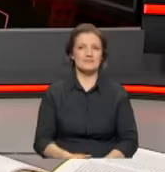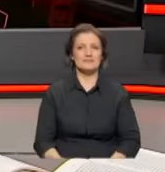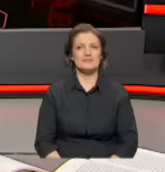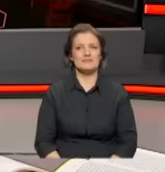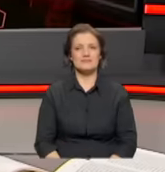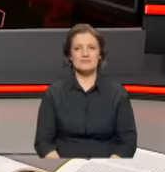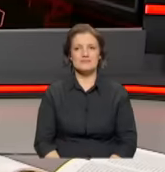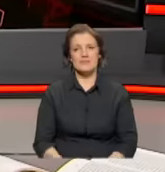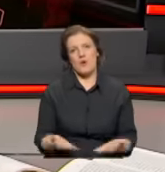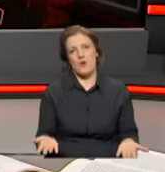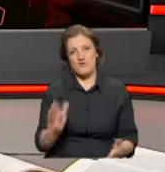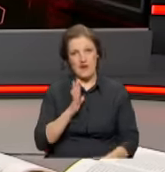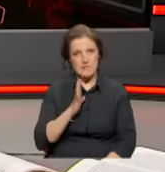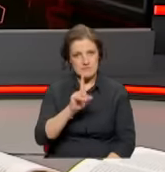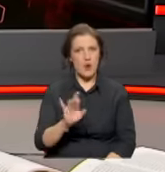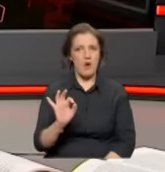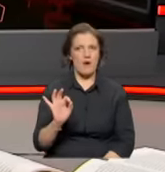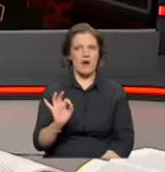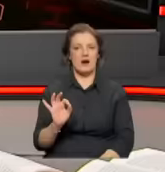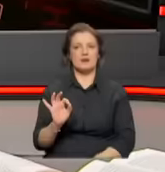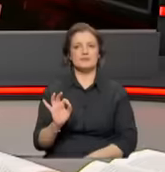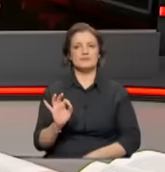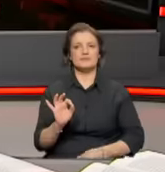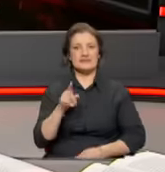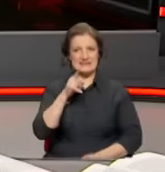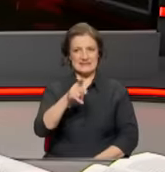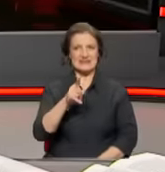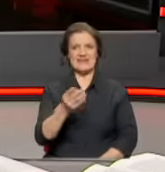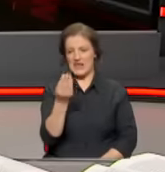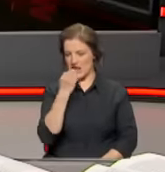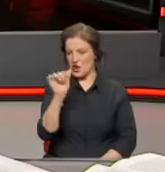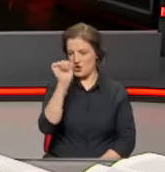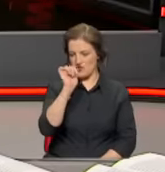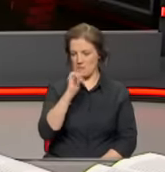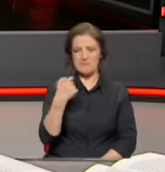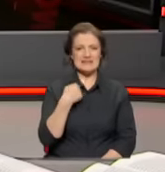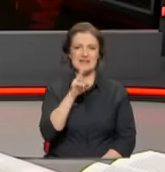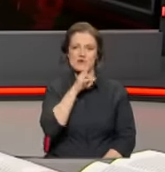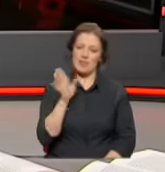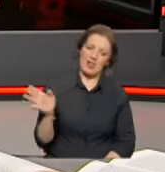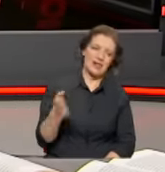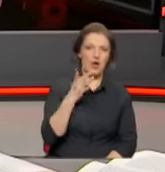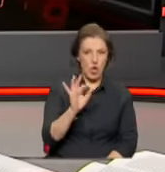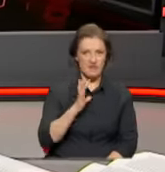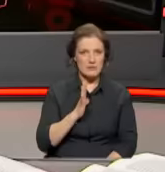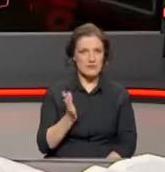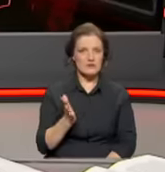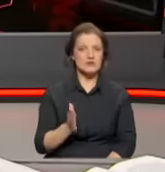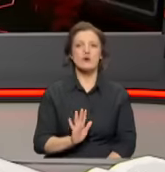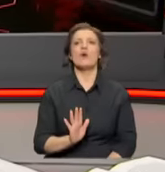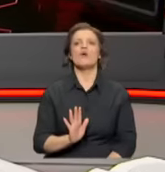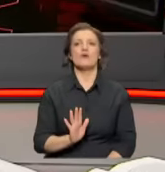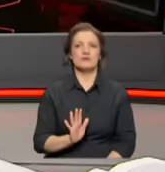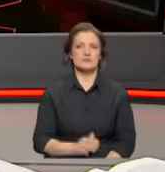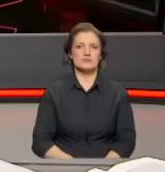getiriyorum. Yani öyle var mı öyle? Efendim siz de yiyip içelim, biz de gülüp geçelim. Var mı öyle? Var